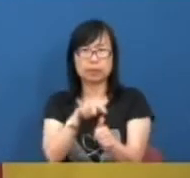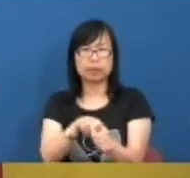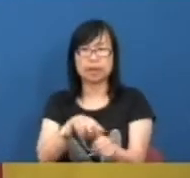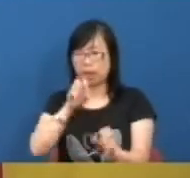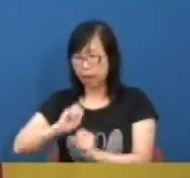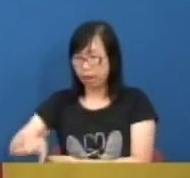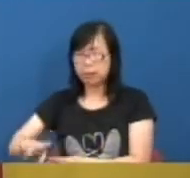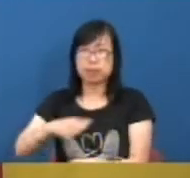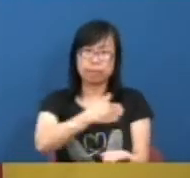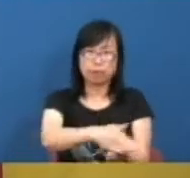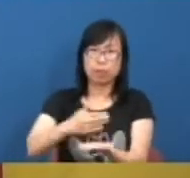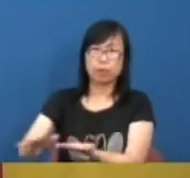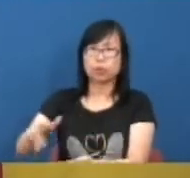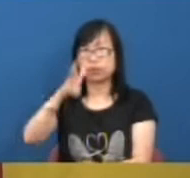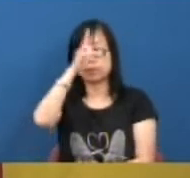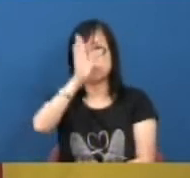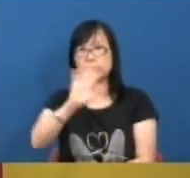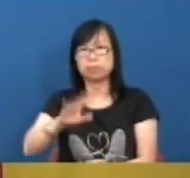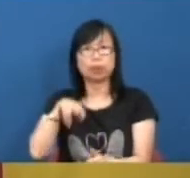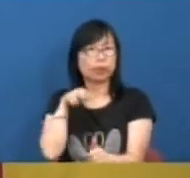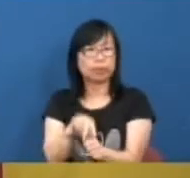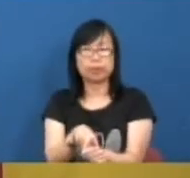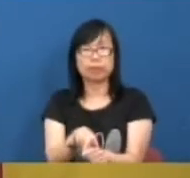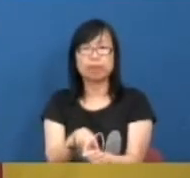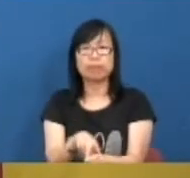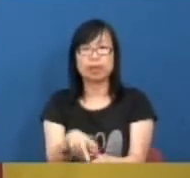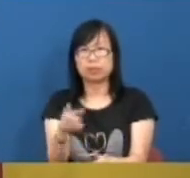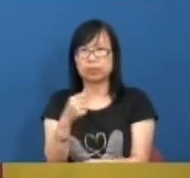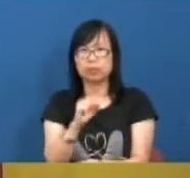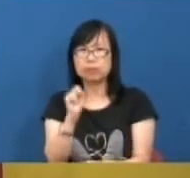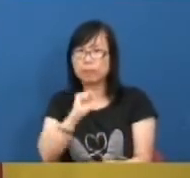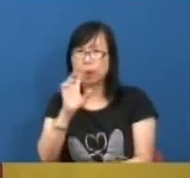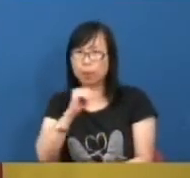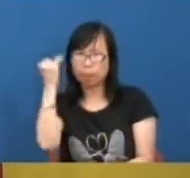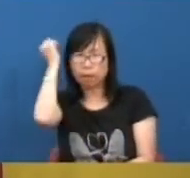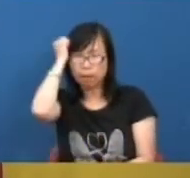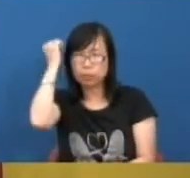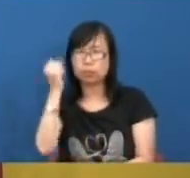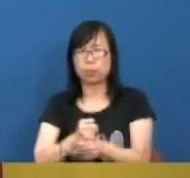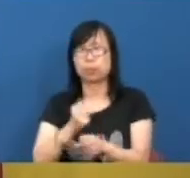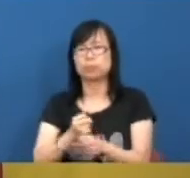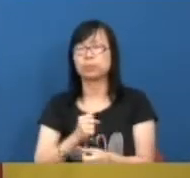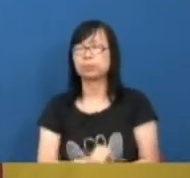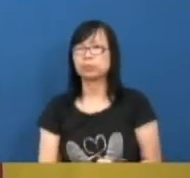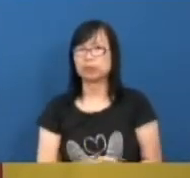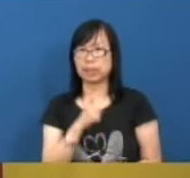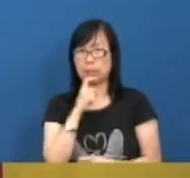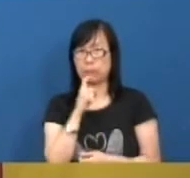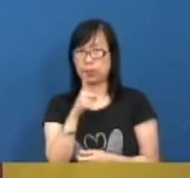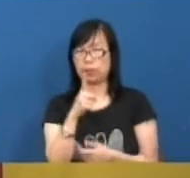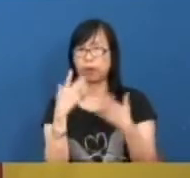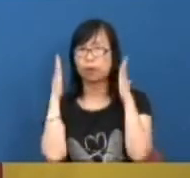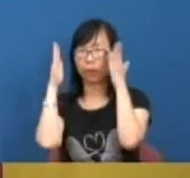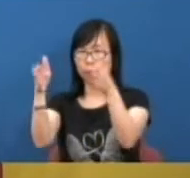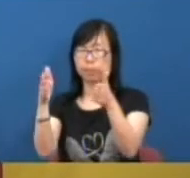類。咁如果政府唔強制性，我覺得係好難做到。但係反之咧就話至於佢哋有一個方案就話一定要